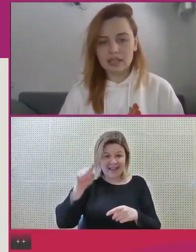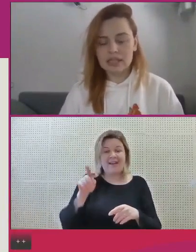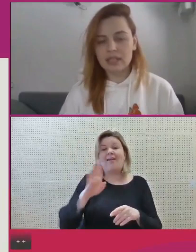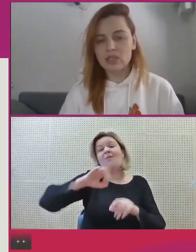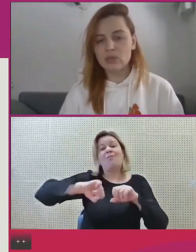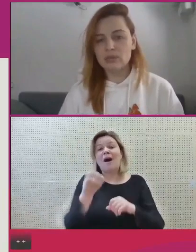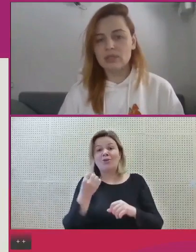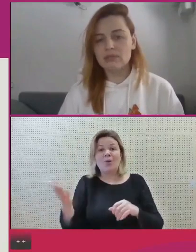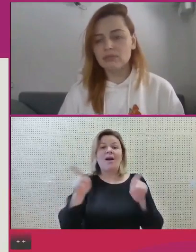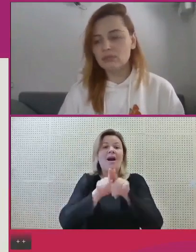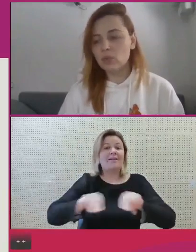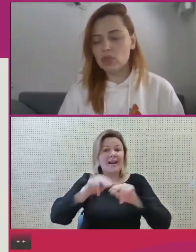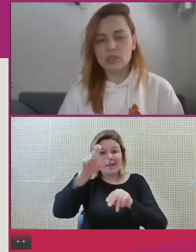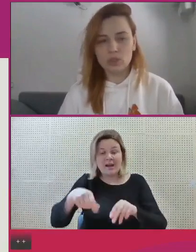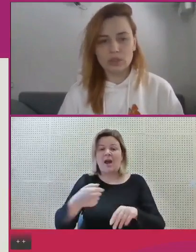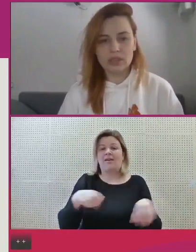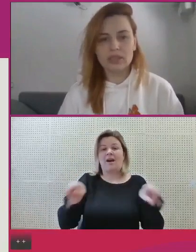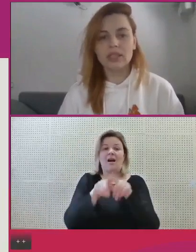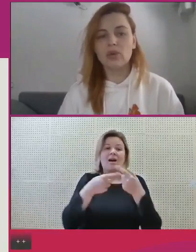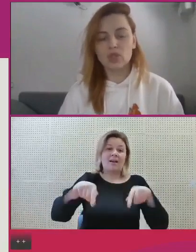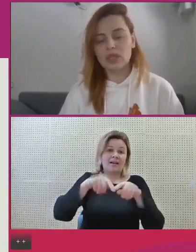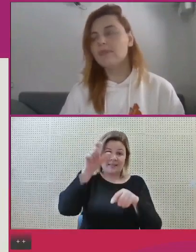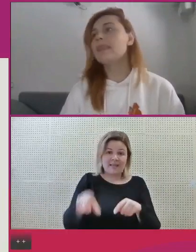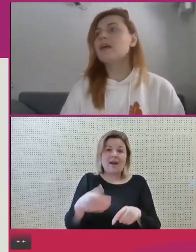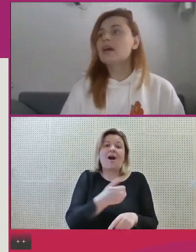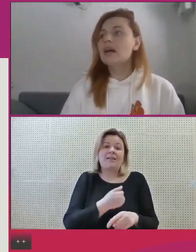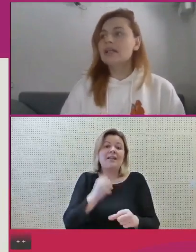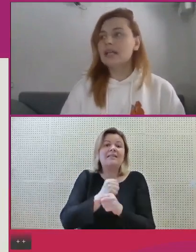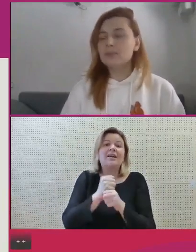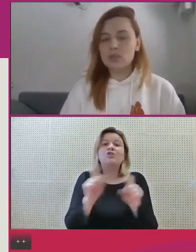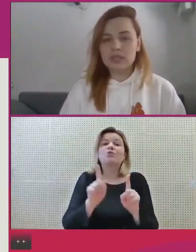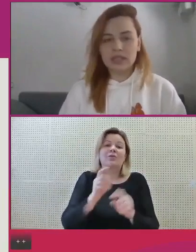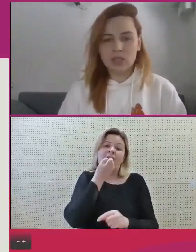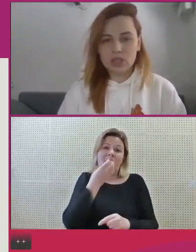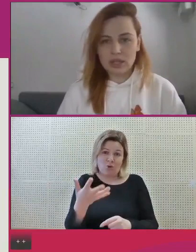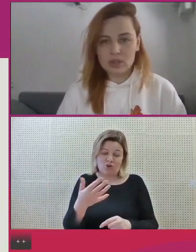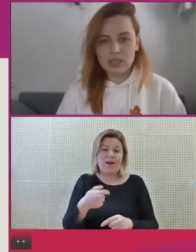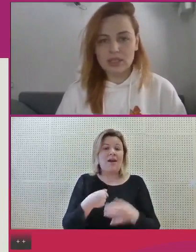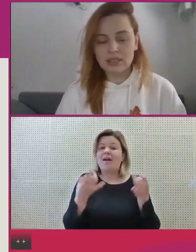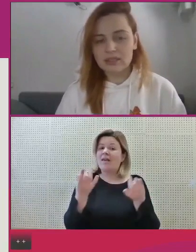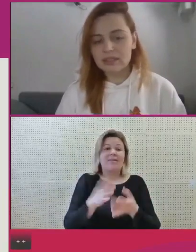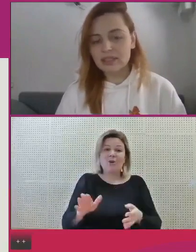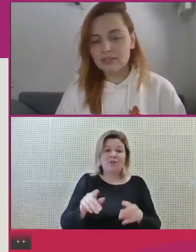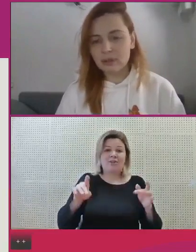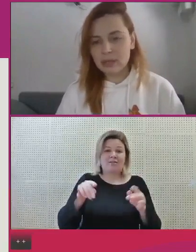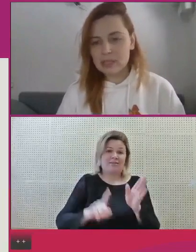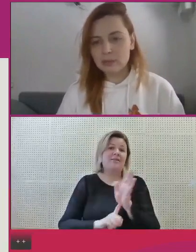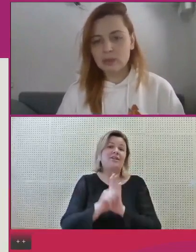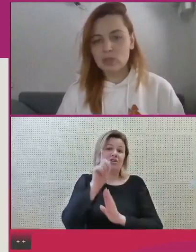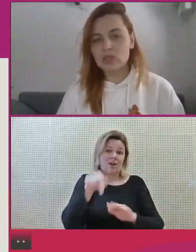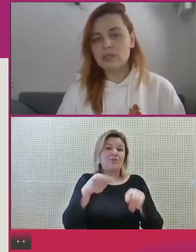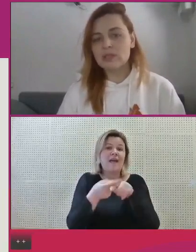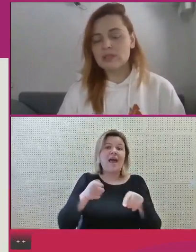как организатор, что хочется что-то сделать хорошее. Я не просто так начинаю с этой